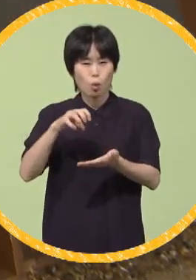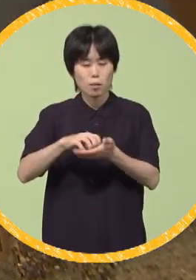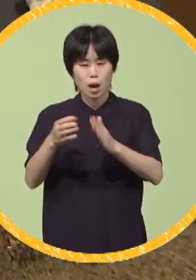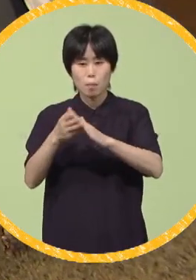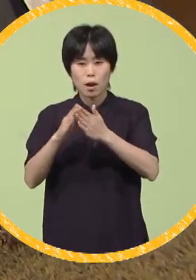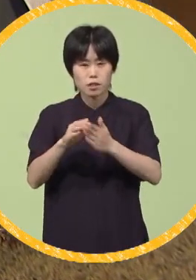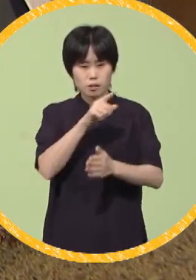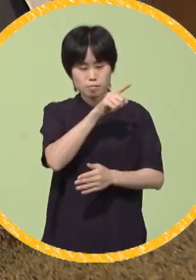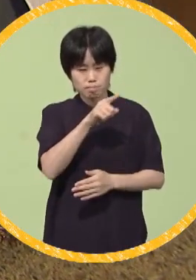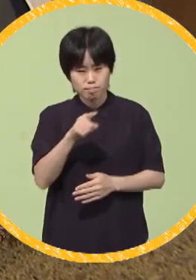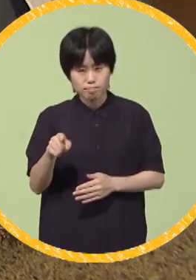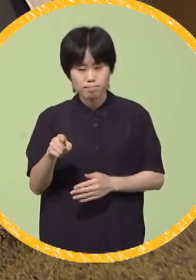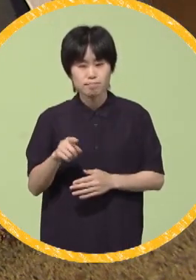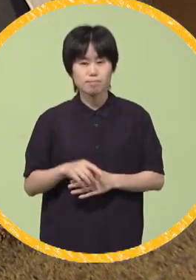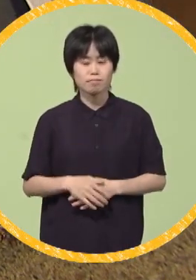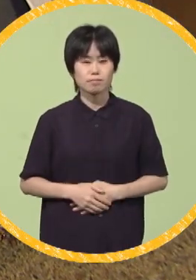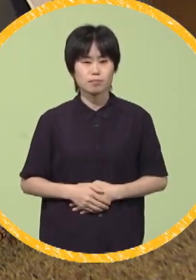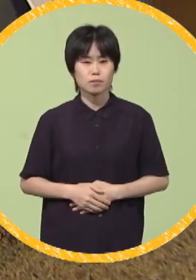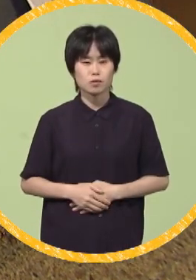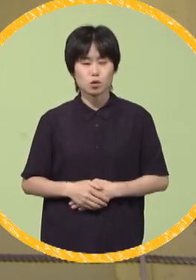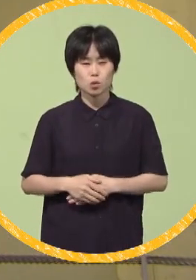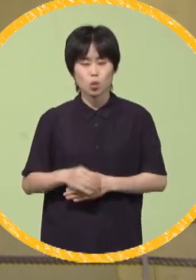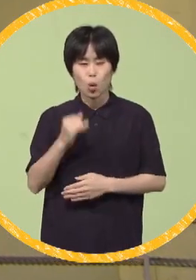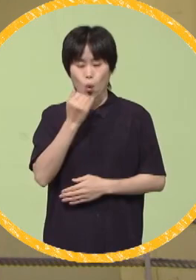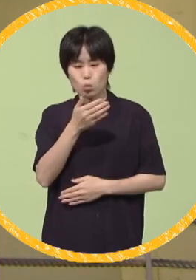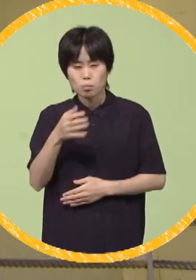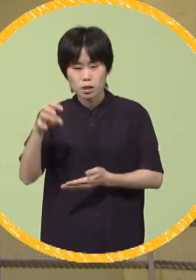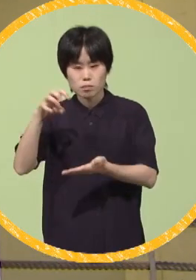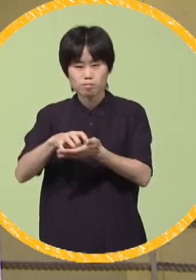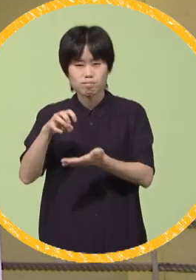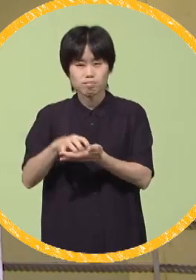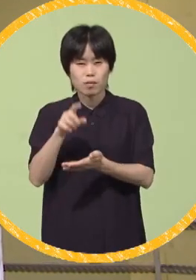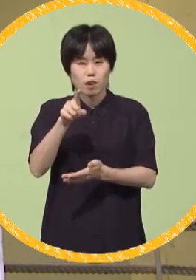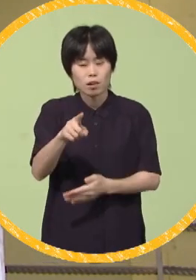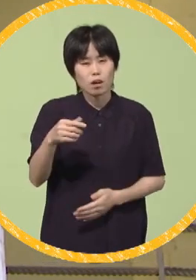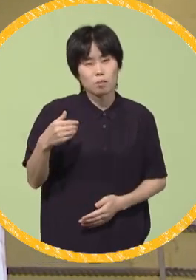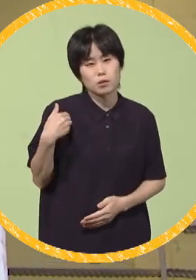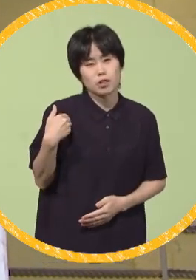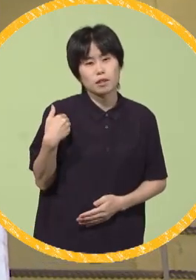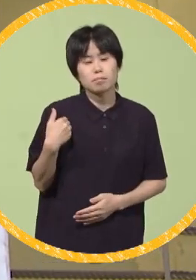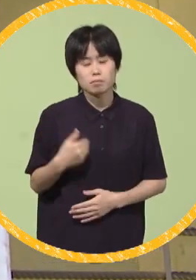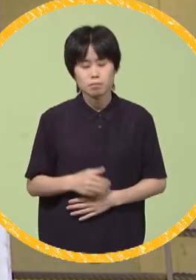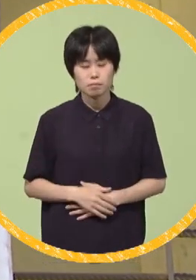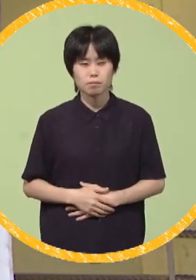くる、つまり海を汚しているのはあなたなのかもしれません。